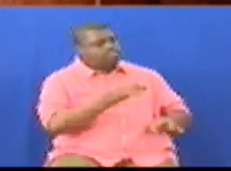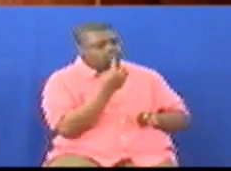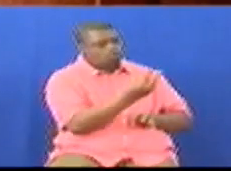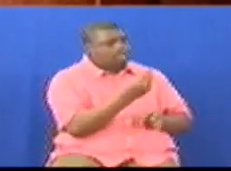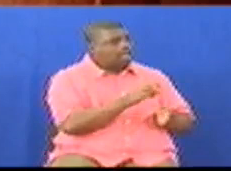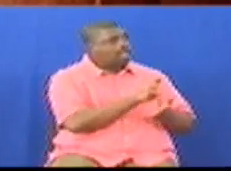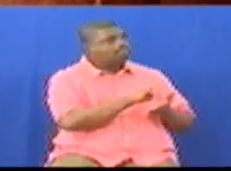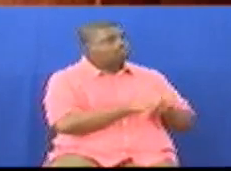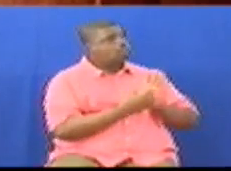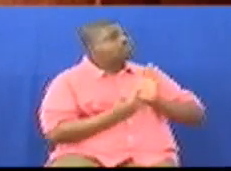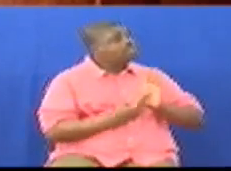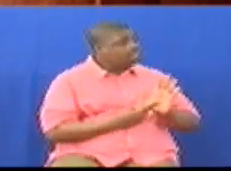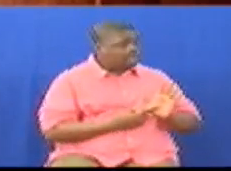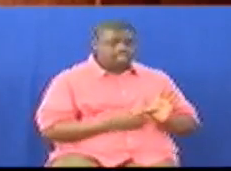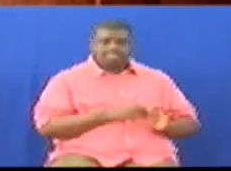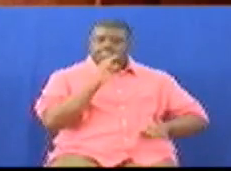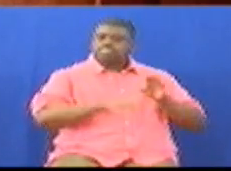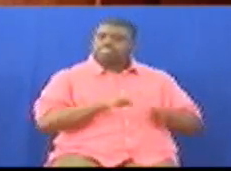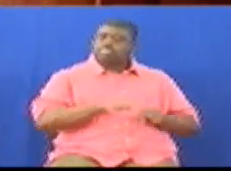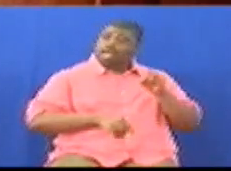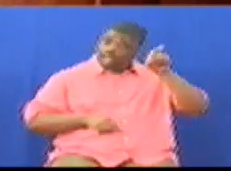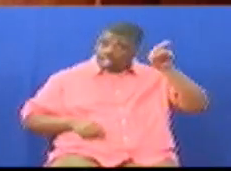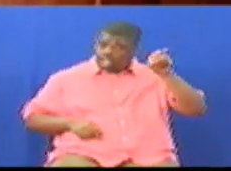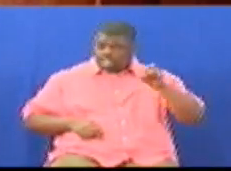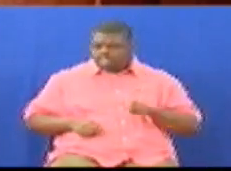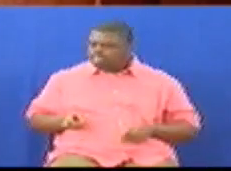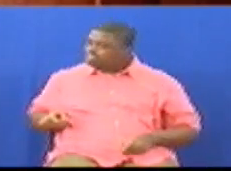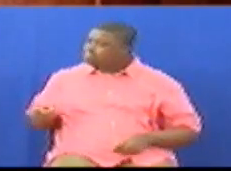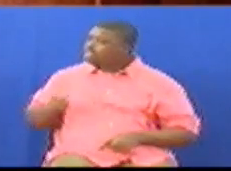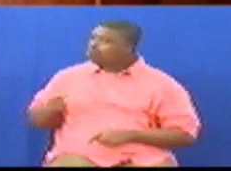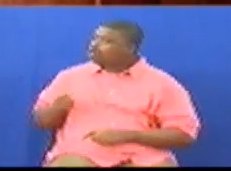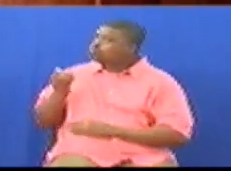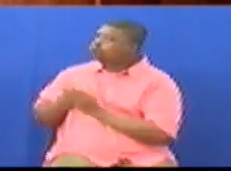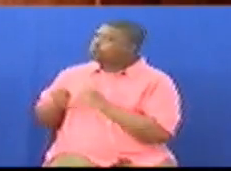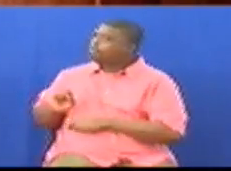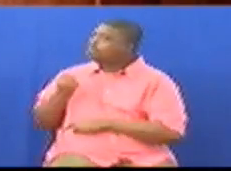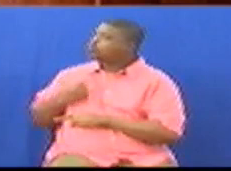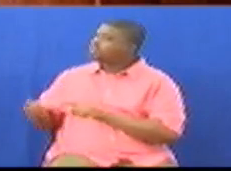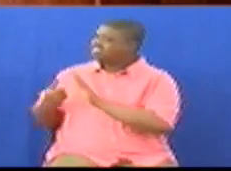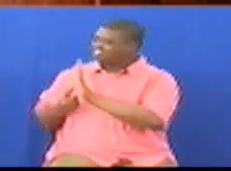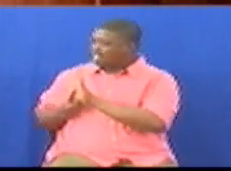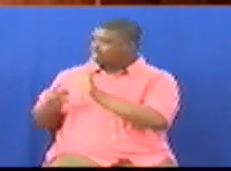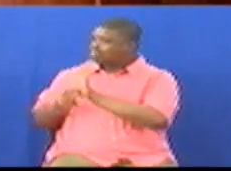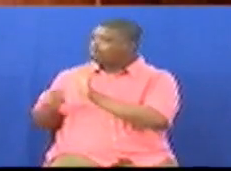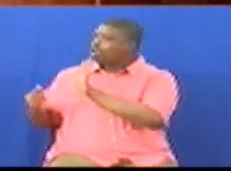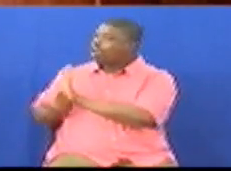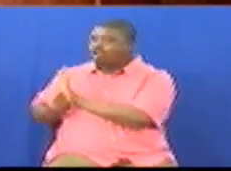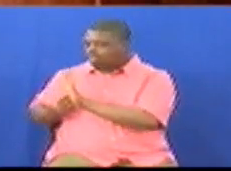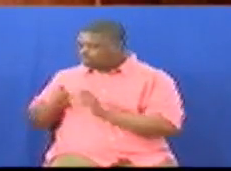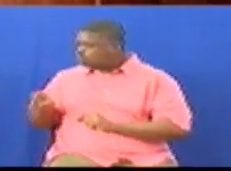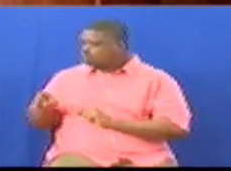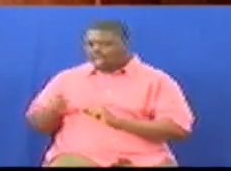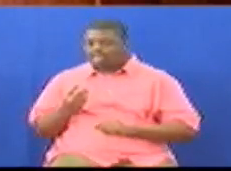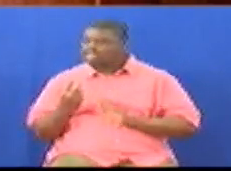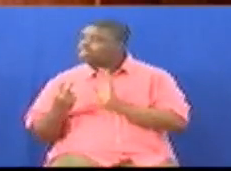6 za mkoa wa Singida pekee zilikuwa zinadaiwa jumla ya shilingi milioni 188.7, deni ambalo hata